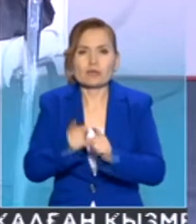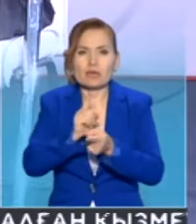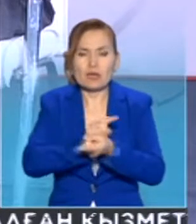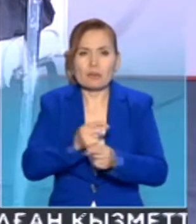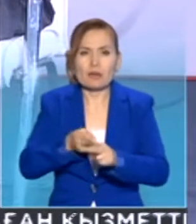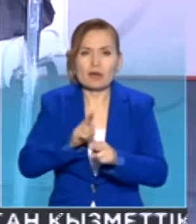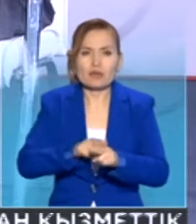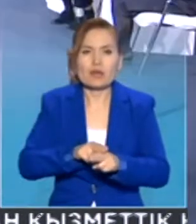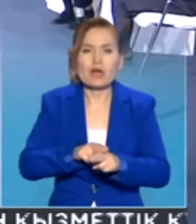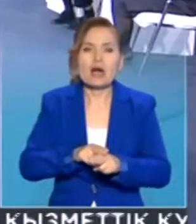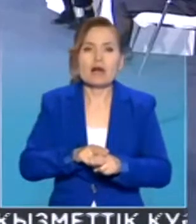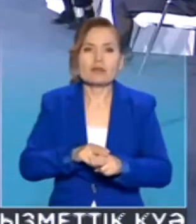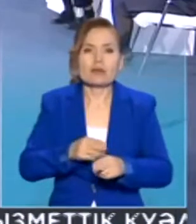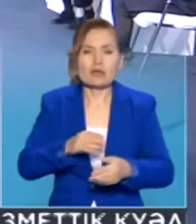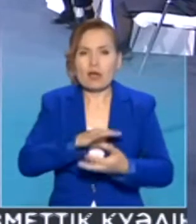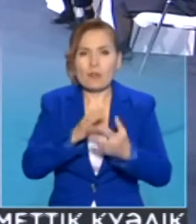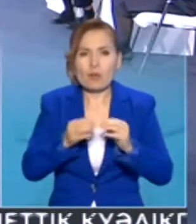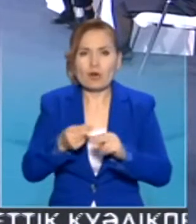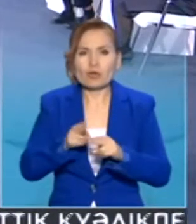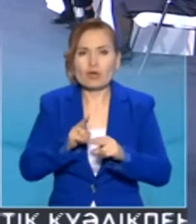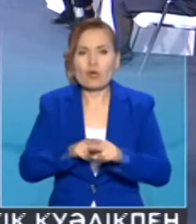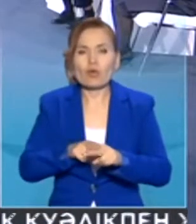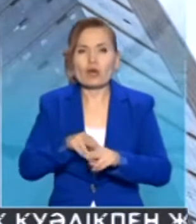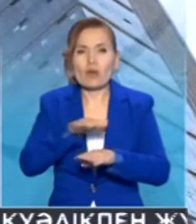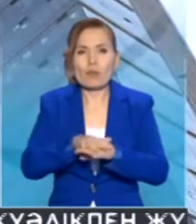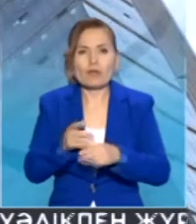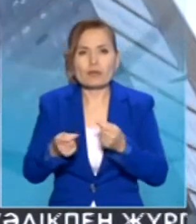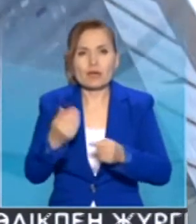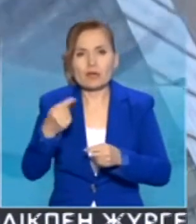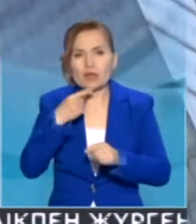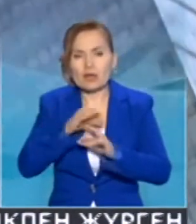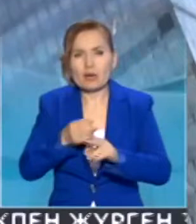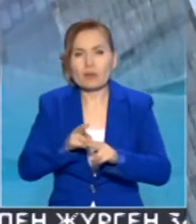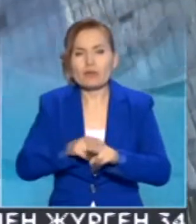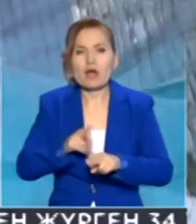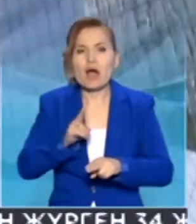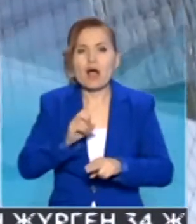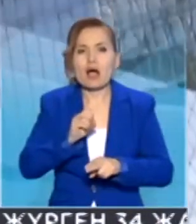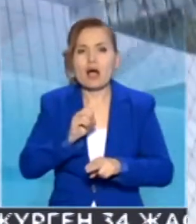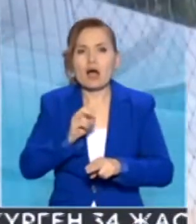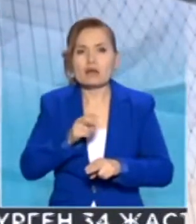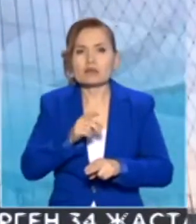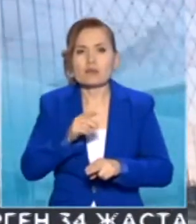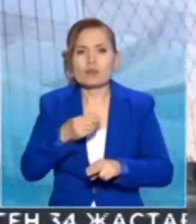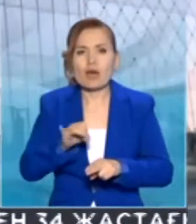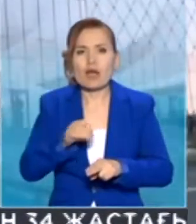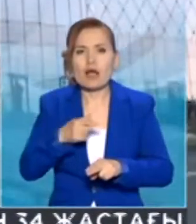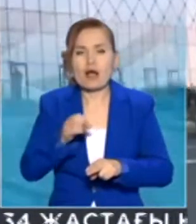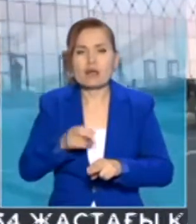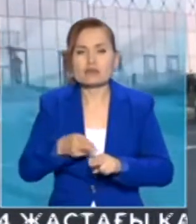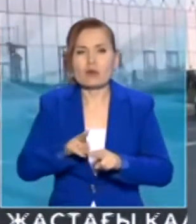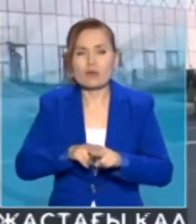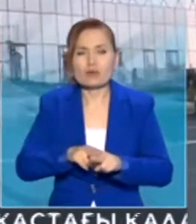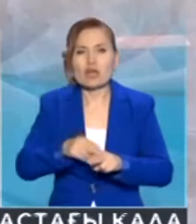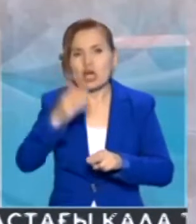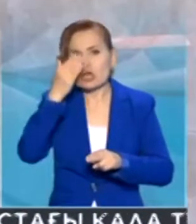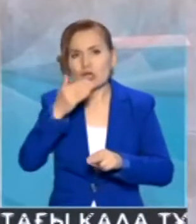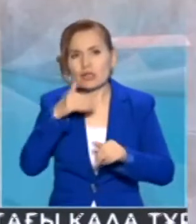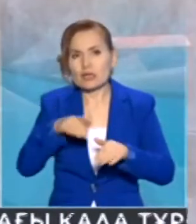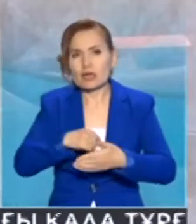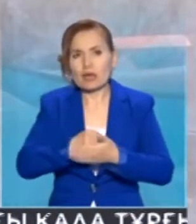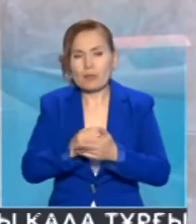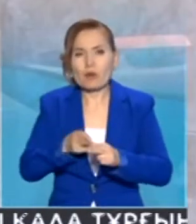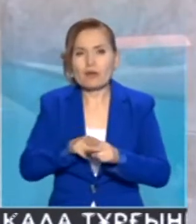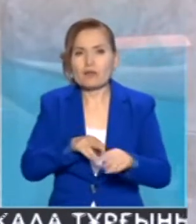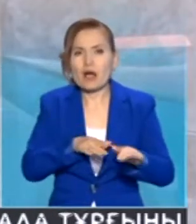жаңа тәртібі бекті. Делдалдармен келісім шарттар бұзылды. Қор басшысының айтуынша, Қазмұнайгаз бен Эйр Астананы IPO-ға шығару шешімі жазда қабылданады. Бұл